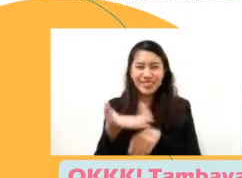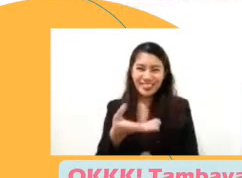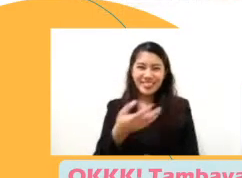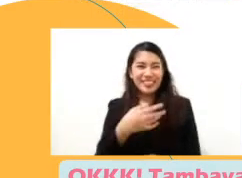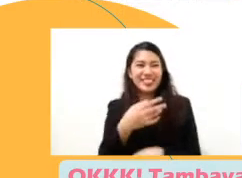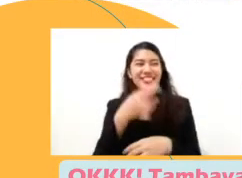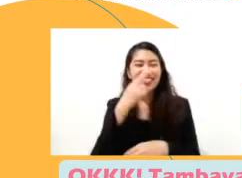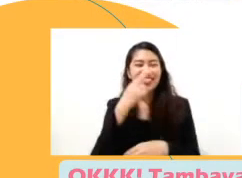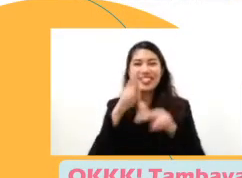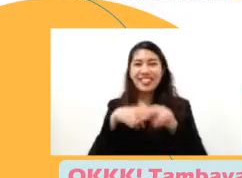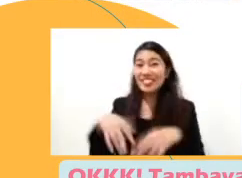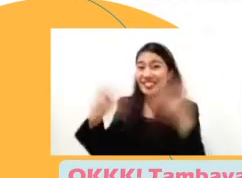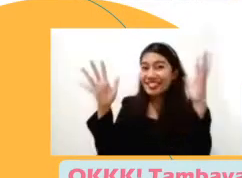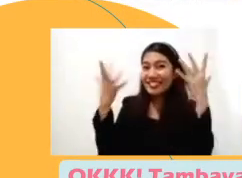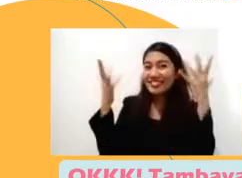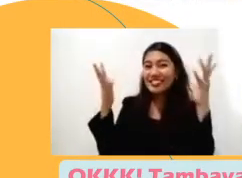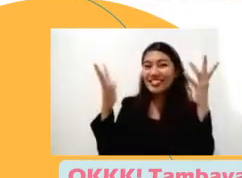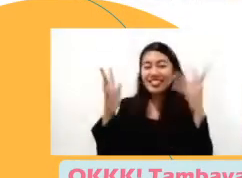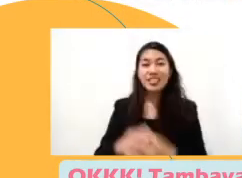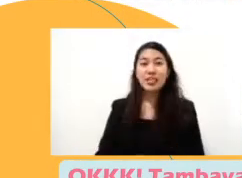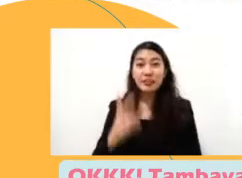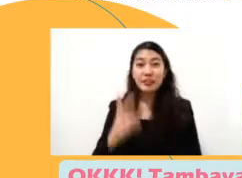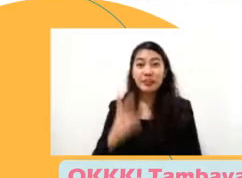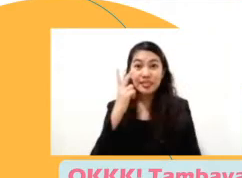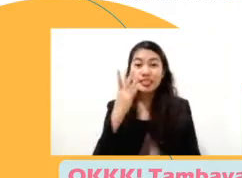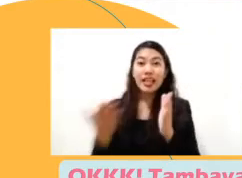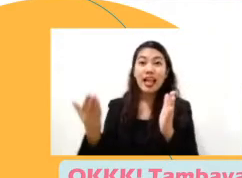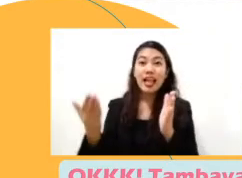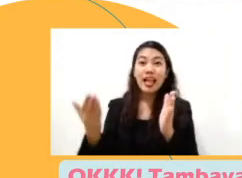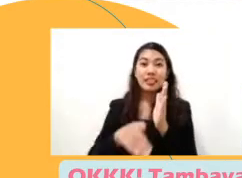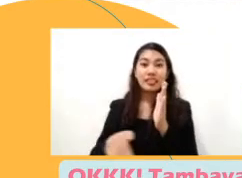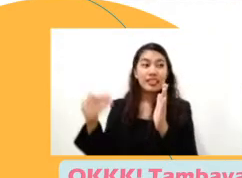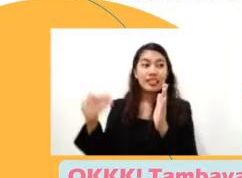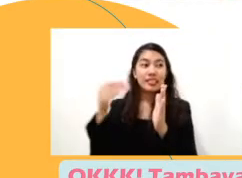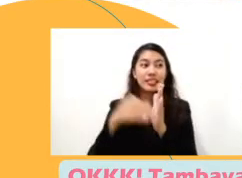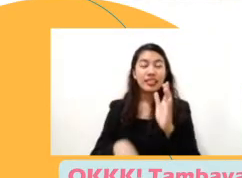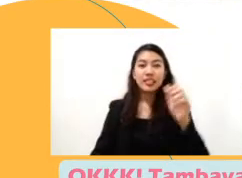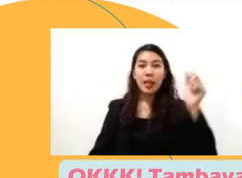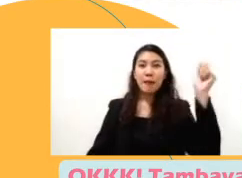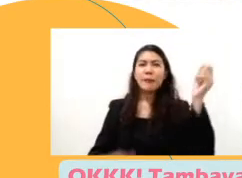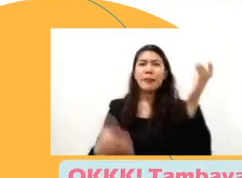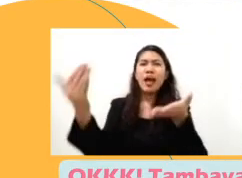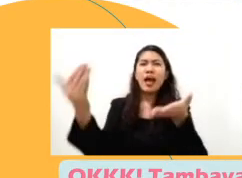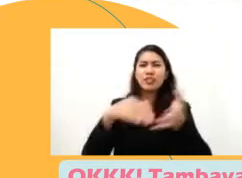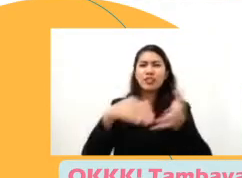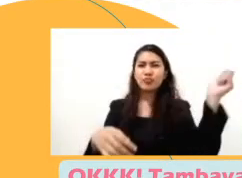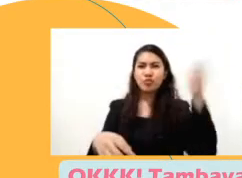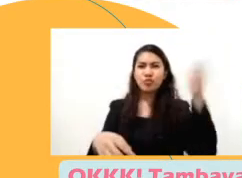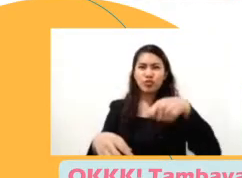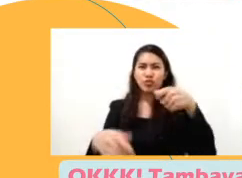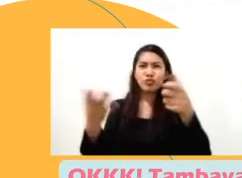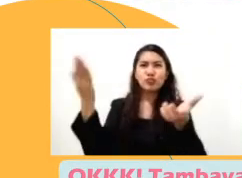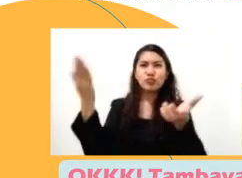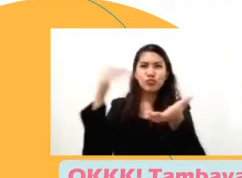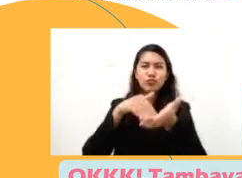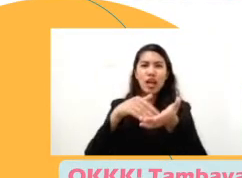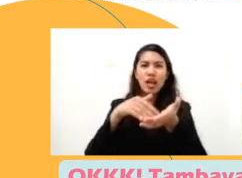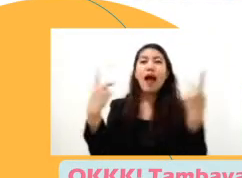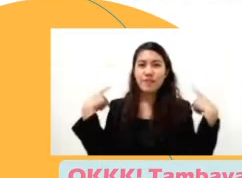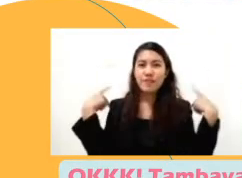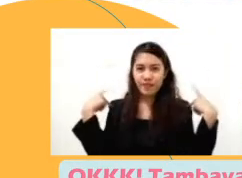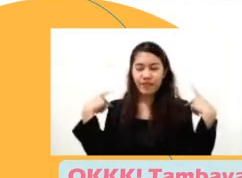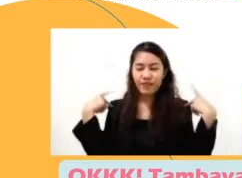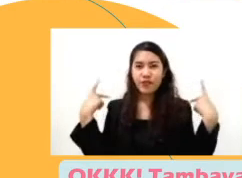Yay! Eh, napansin niyo yung paulit-ulit na ginagawa ni Sig. Ang galing niya eh. Tug.